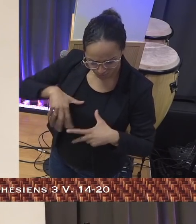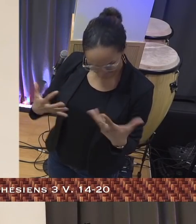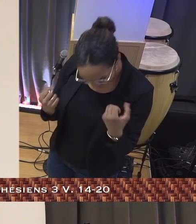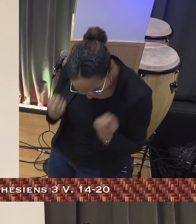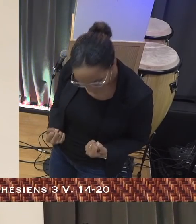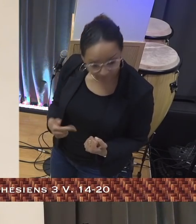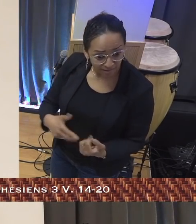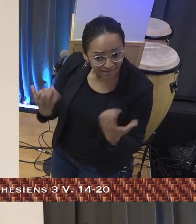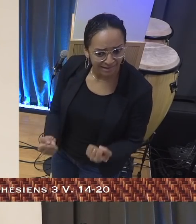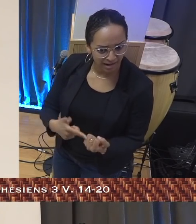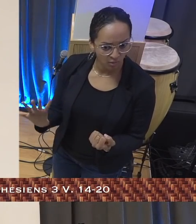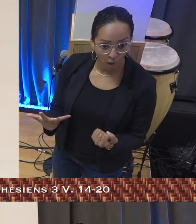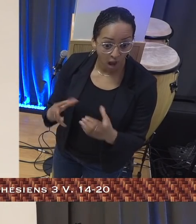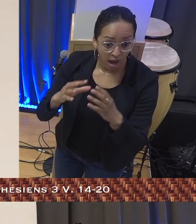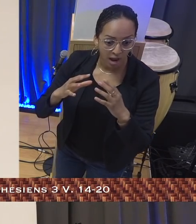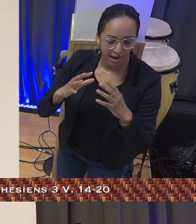dans l'amour,